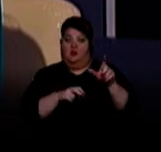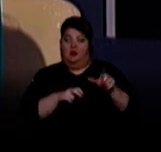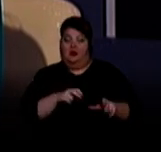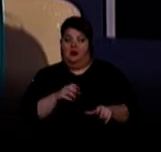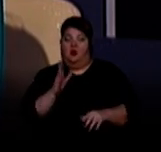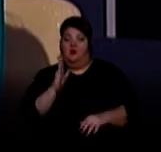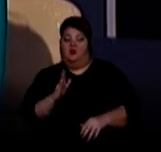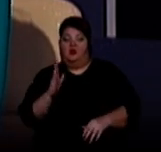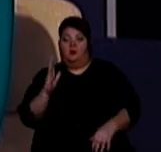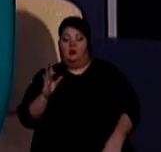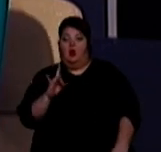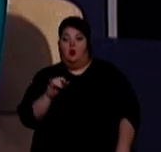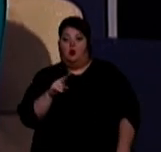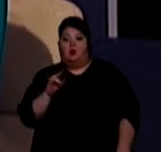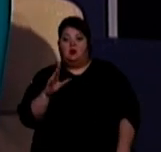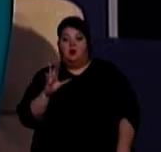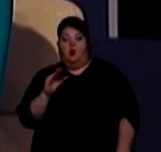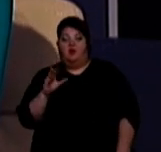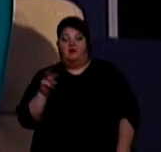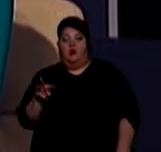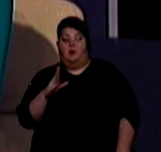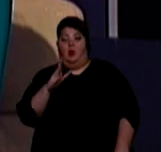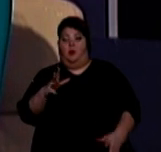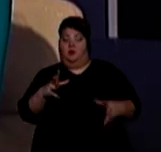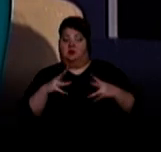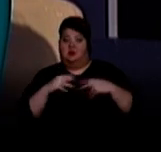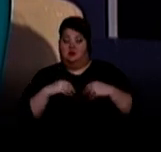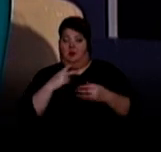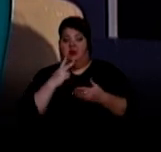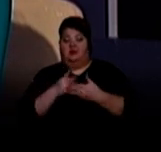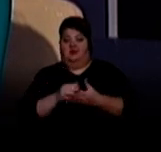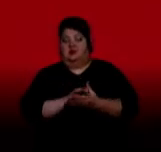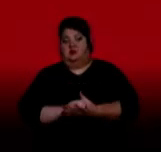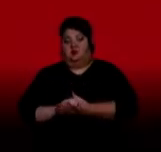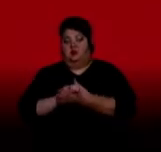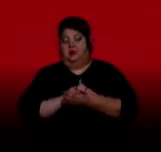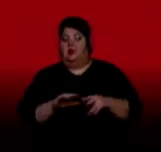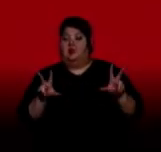крові Володимиром Рудіковим. Будьте з нами. Дивіться Суспільне телебачення. На все добре.